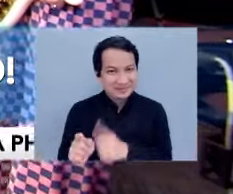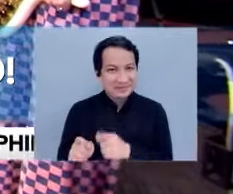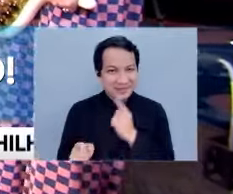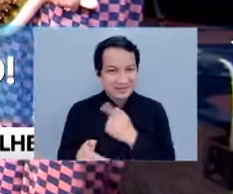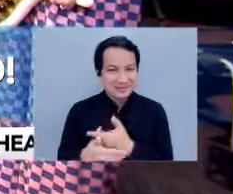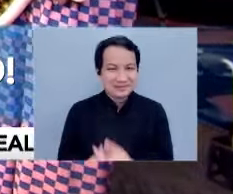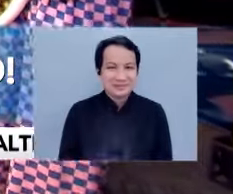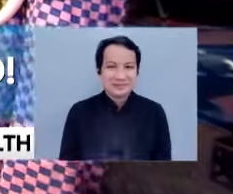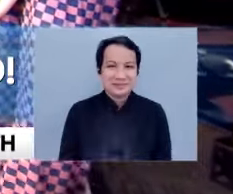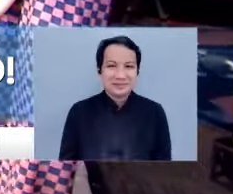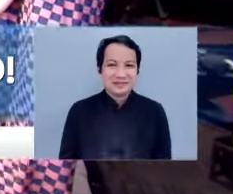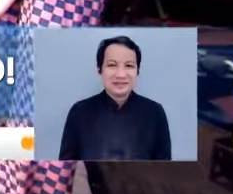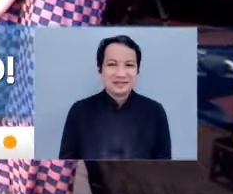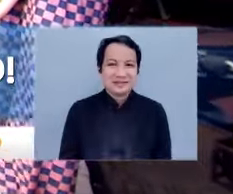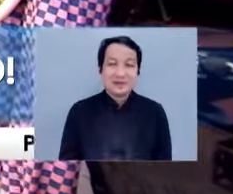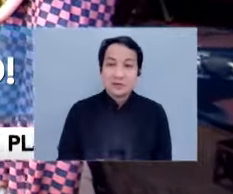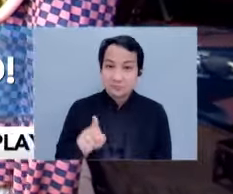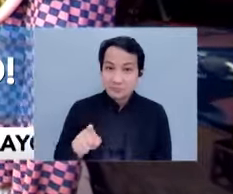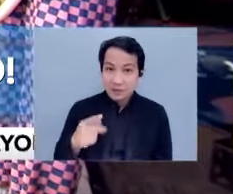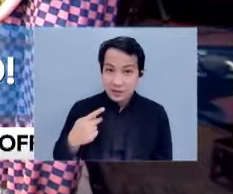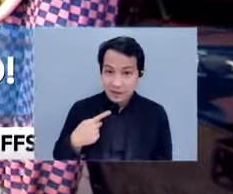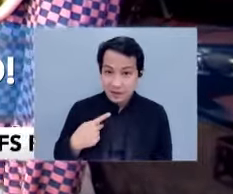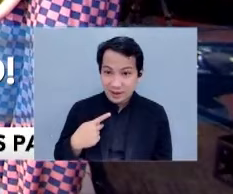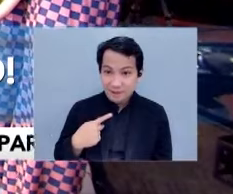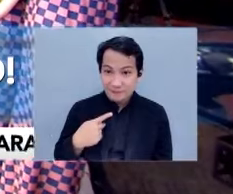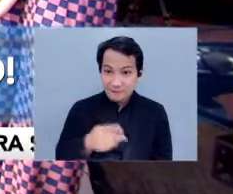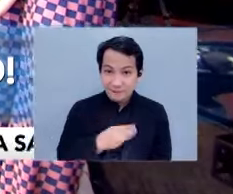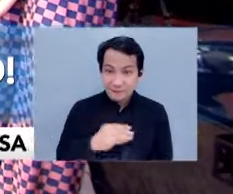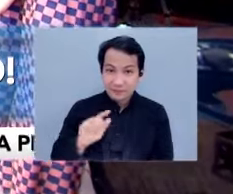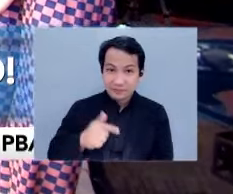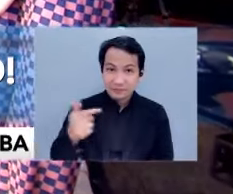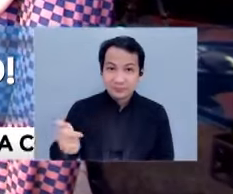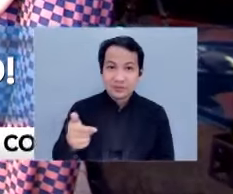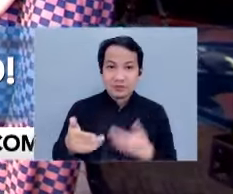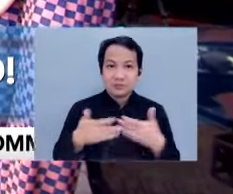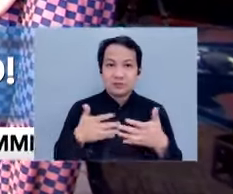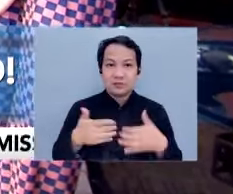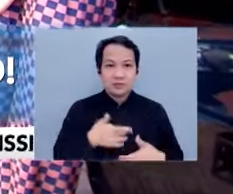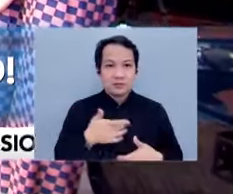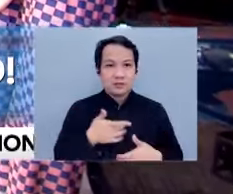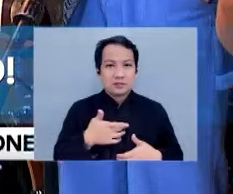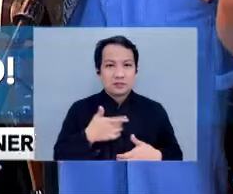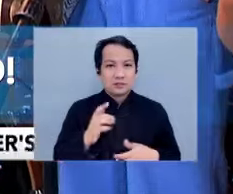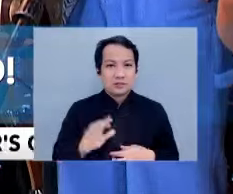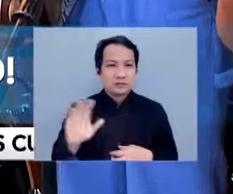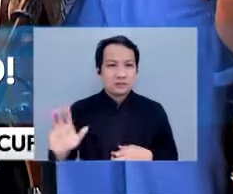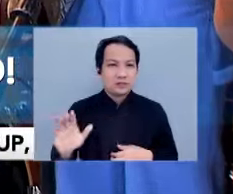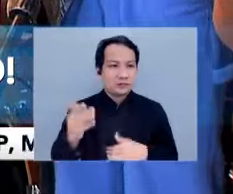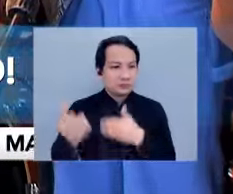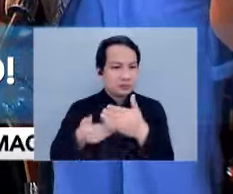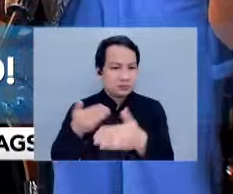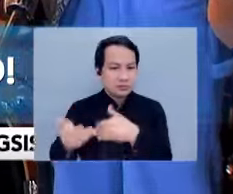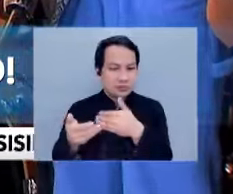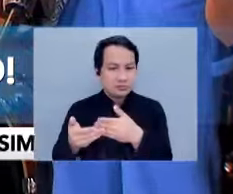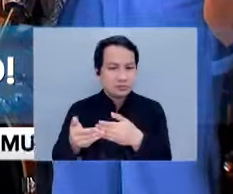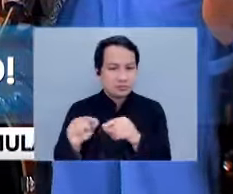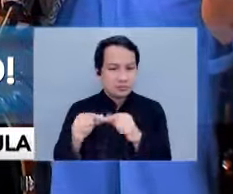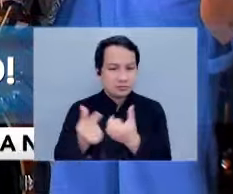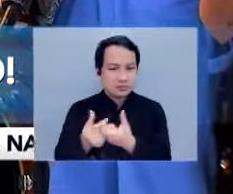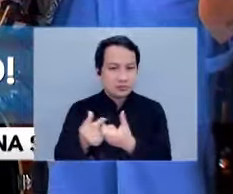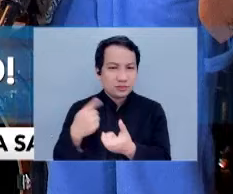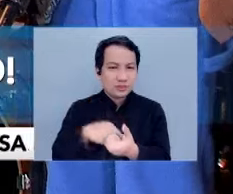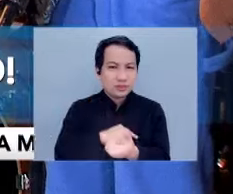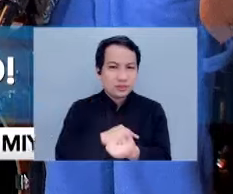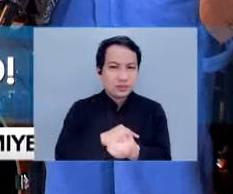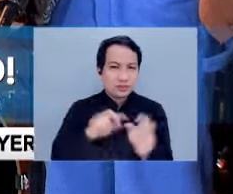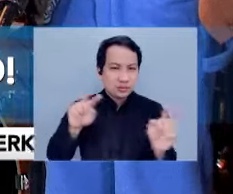Pero ganun, so you have the song, tapos ipapasok mo na lang yung what you feel is right. I think yung process namin as a band, we have this, in